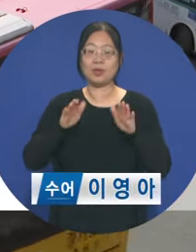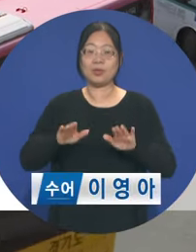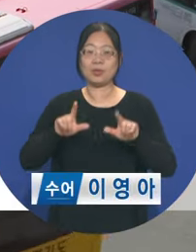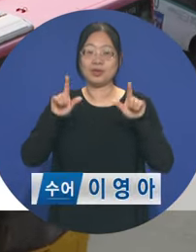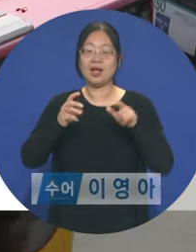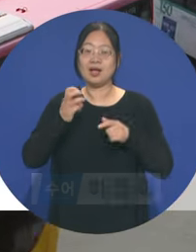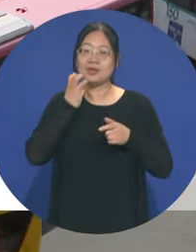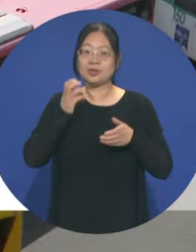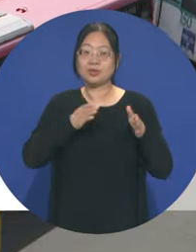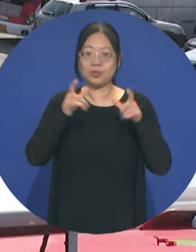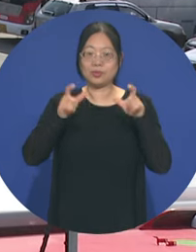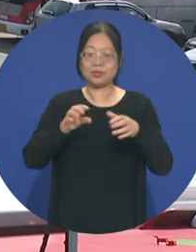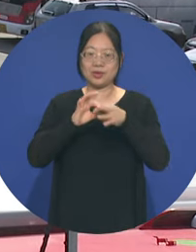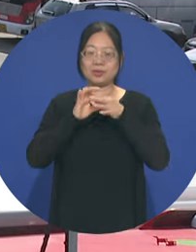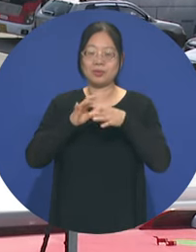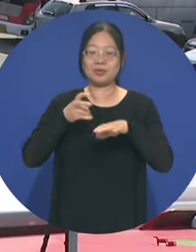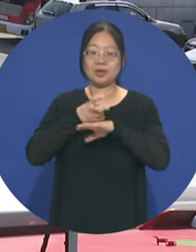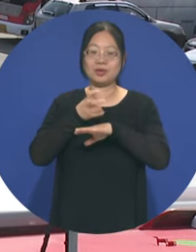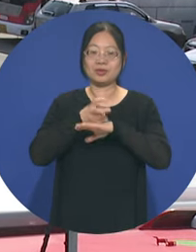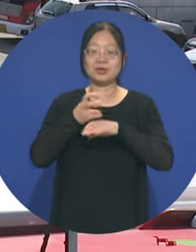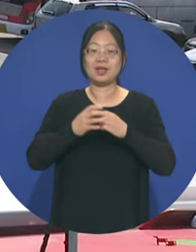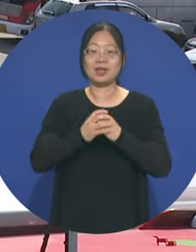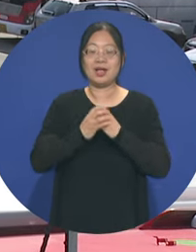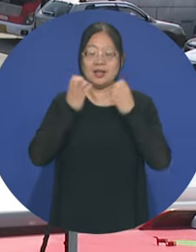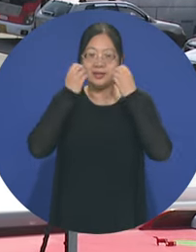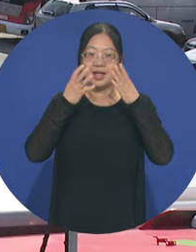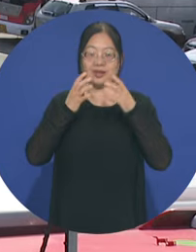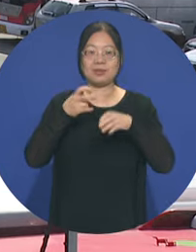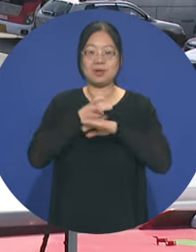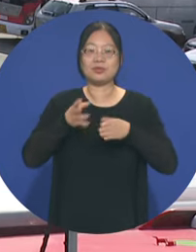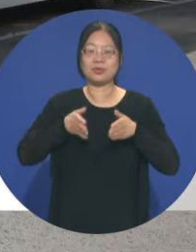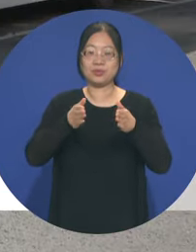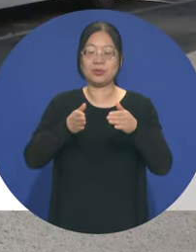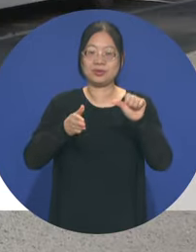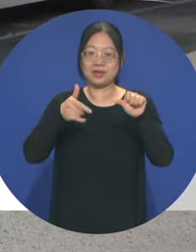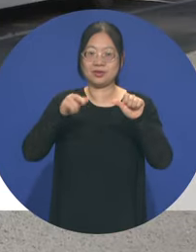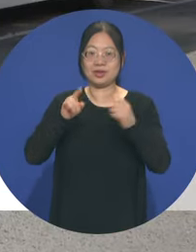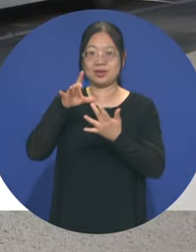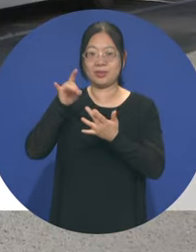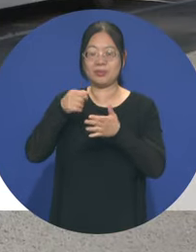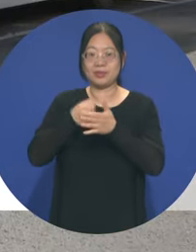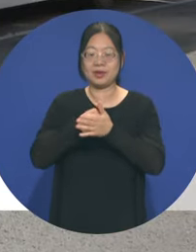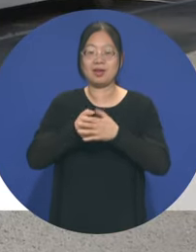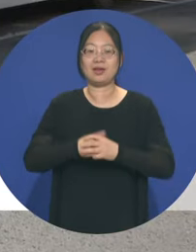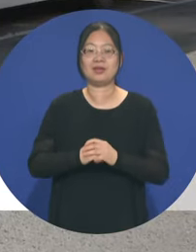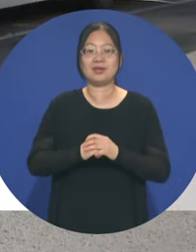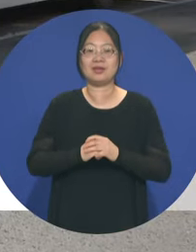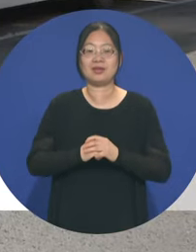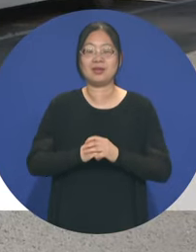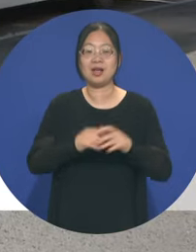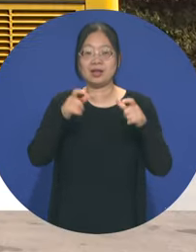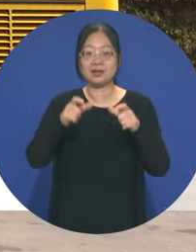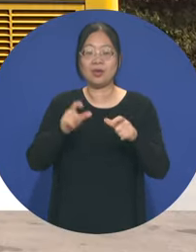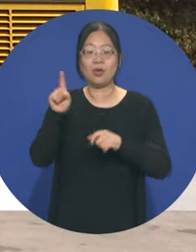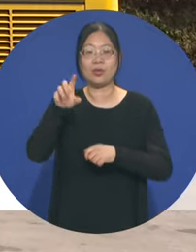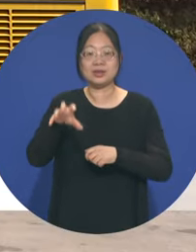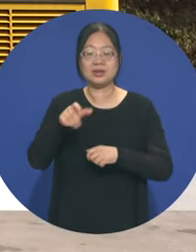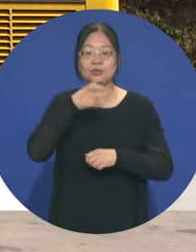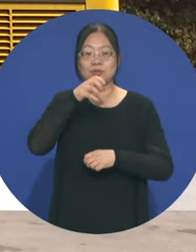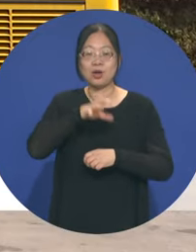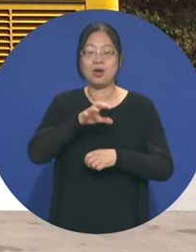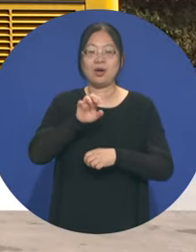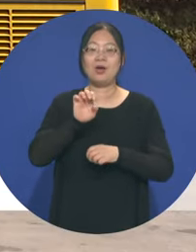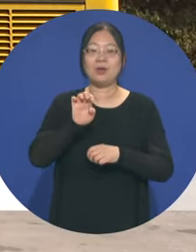경기도가 올해 경기도 광역공공버스 도내간 신규 노선 5개를 선정했습니다. 이번에 신규 선정된 노선은